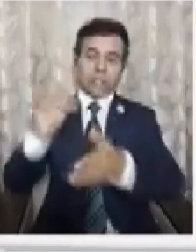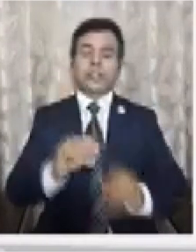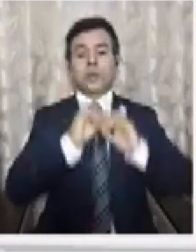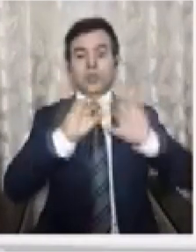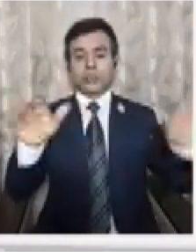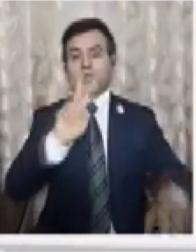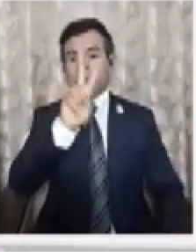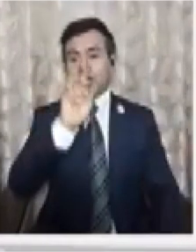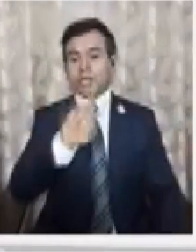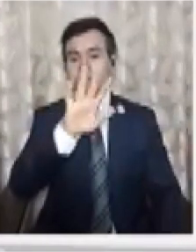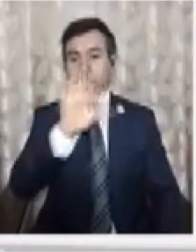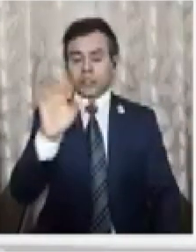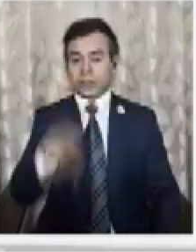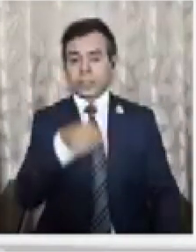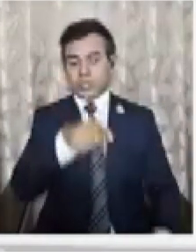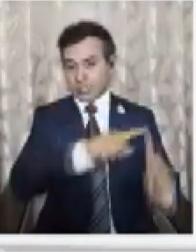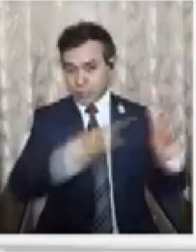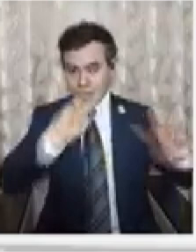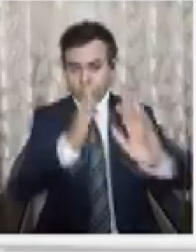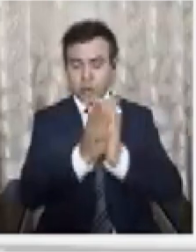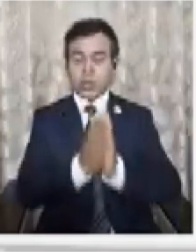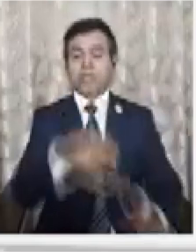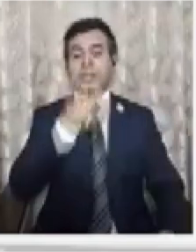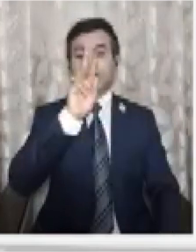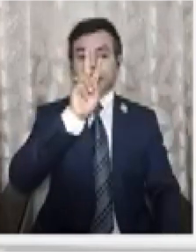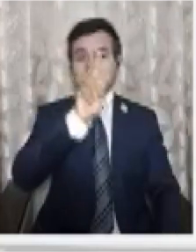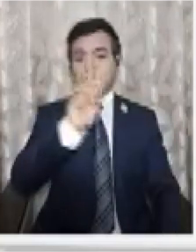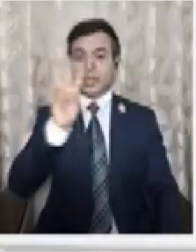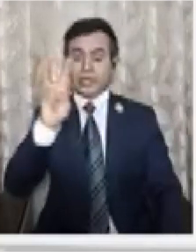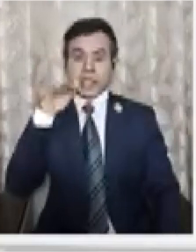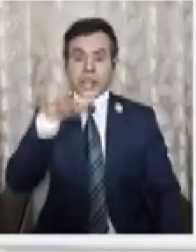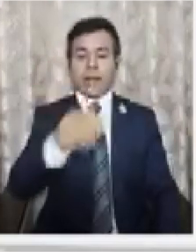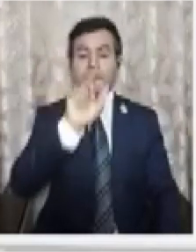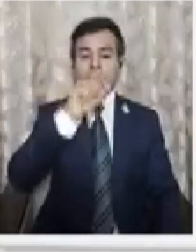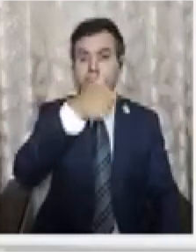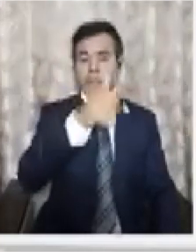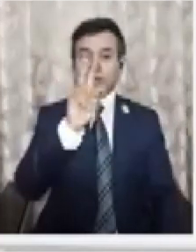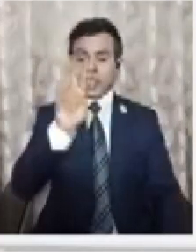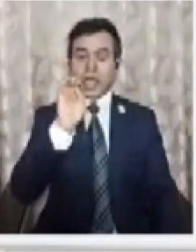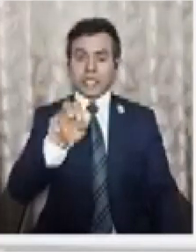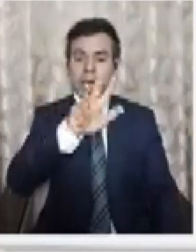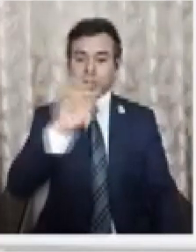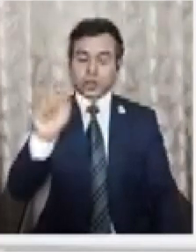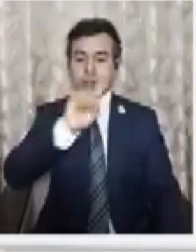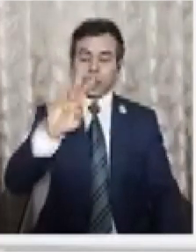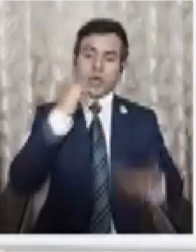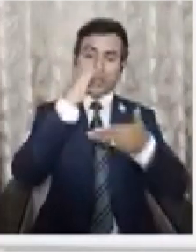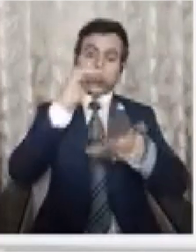ব্যক্তিগত সুরক্ষা সামগ্রী 24 ঘন্টায় বিতরণ করা হয়েছে 2,500টি এবং এ পর্যন্ত বিতরণ হয়েছে